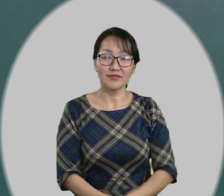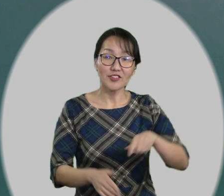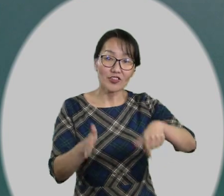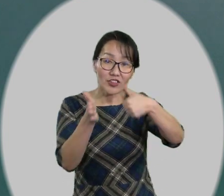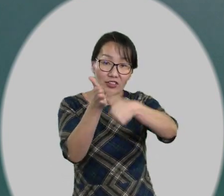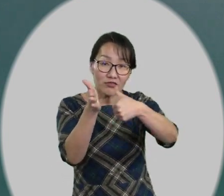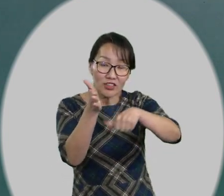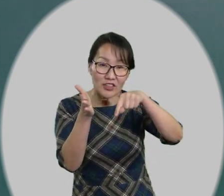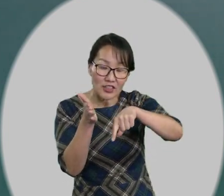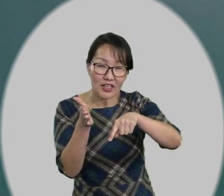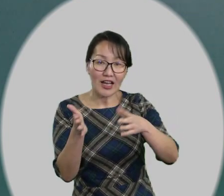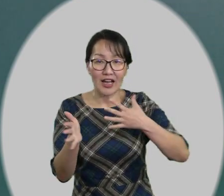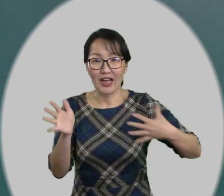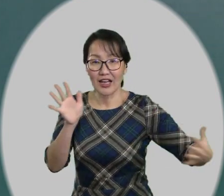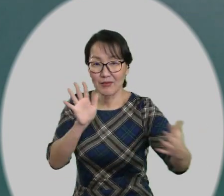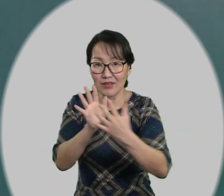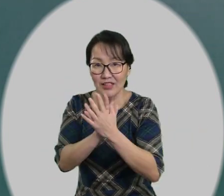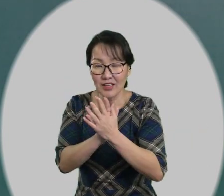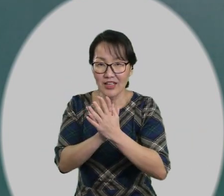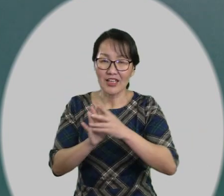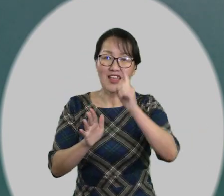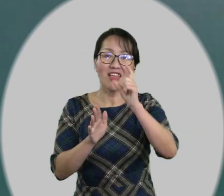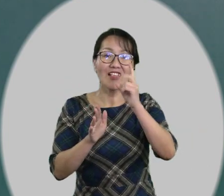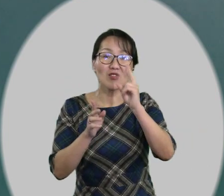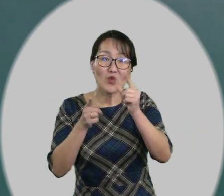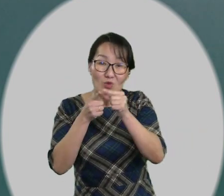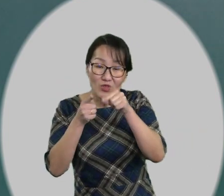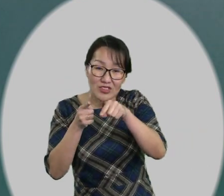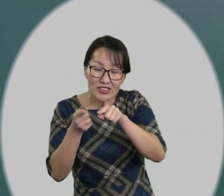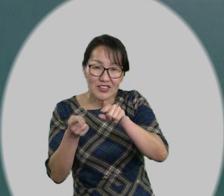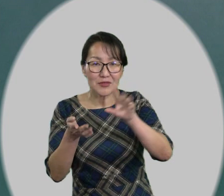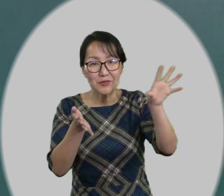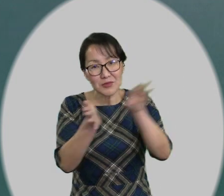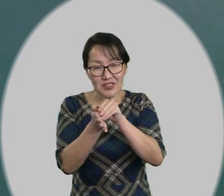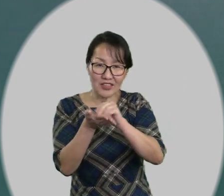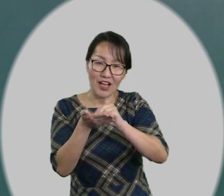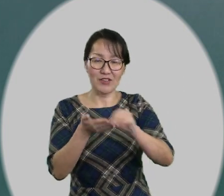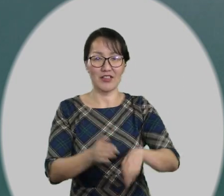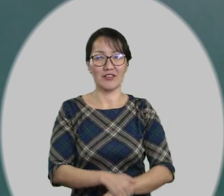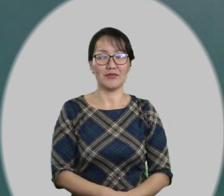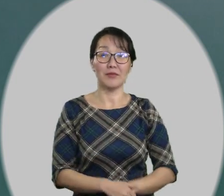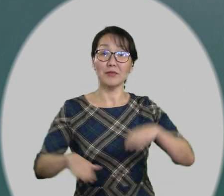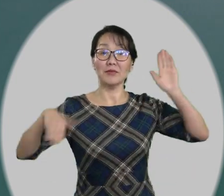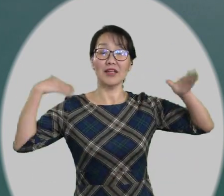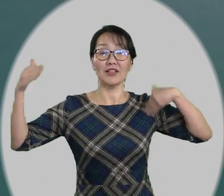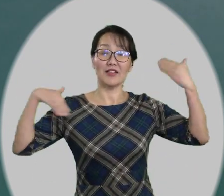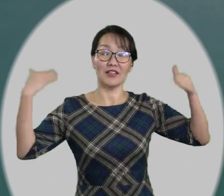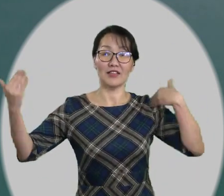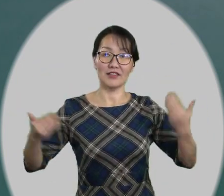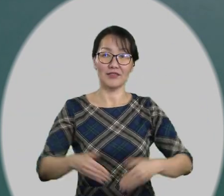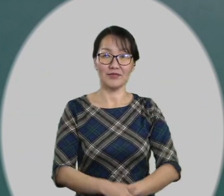дэвтэр дээрээ бүгдөө хамтдаа хэл зүгийн утгыгаа бичиж авцгаая. За баярлах.